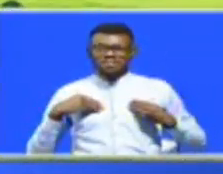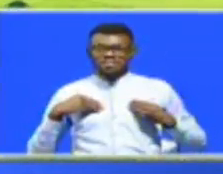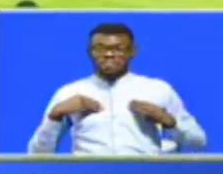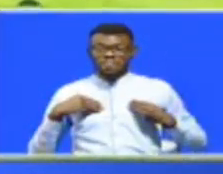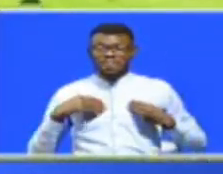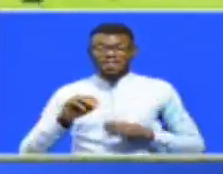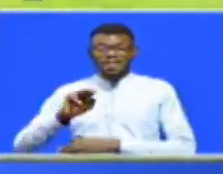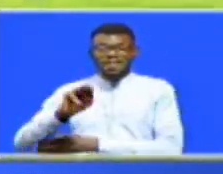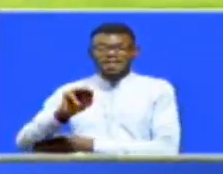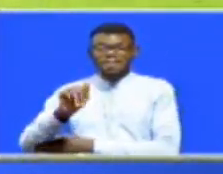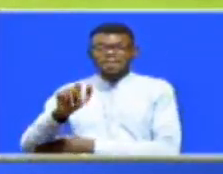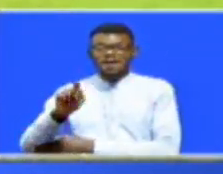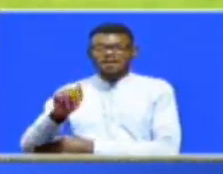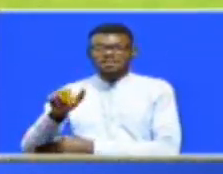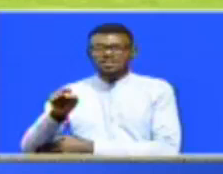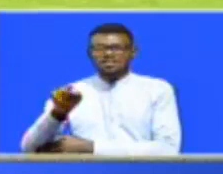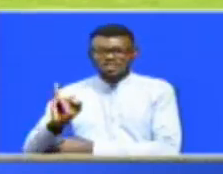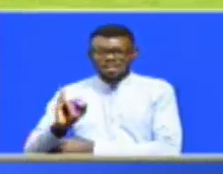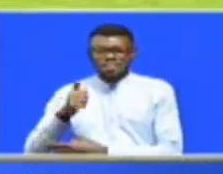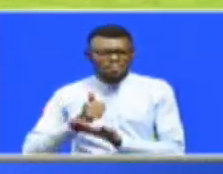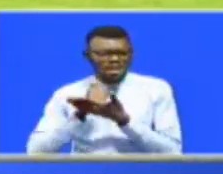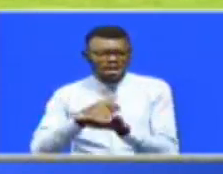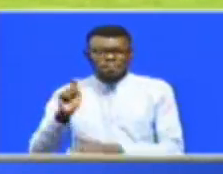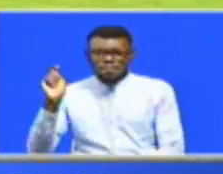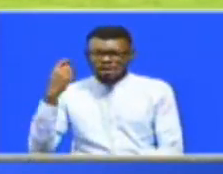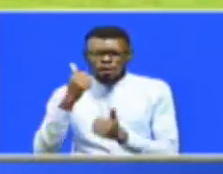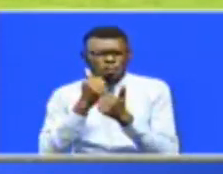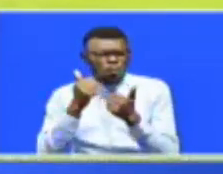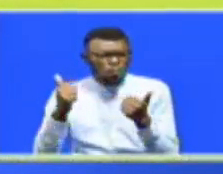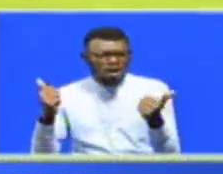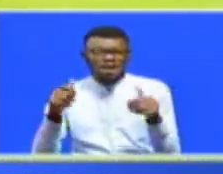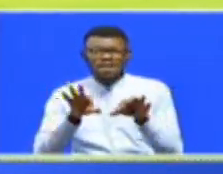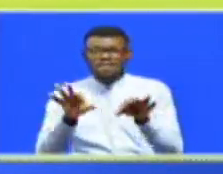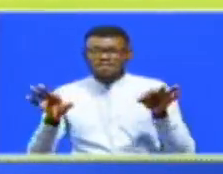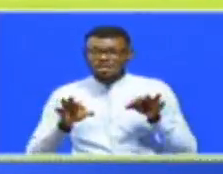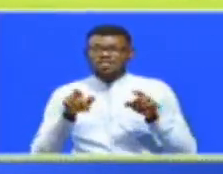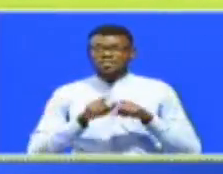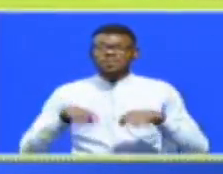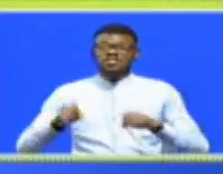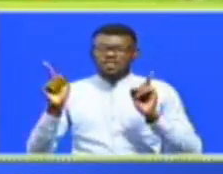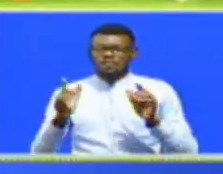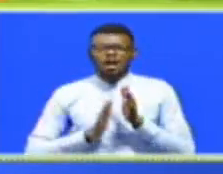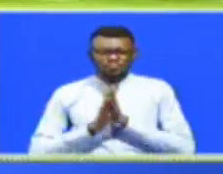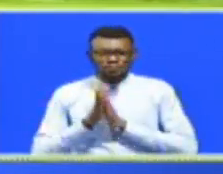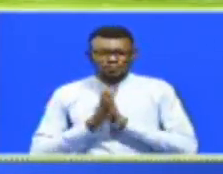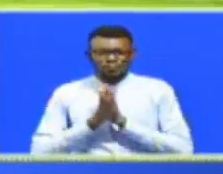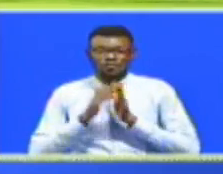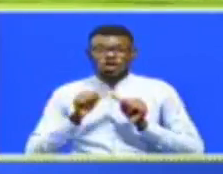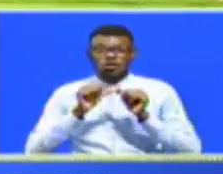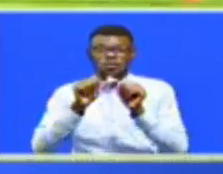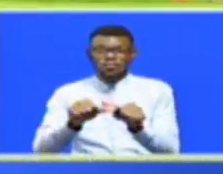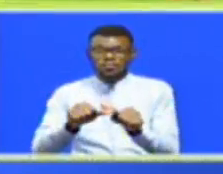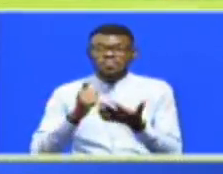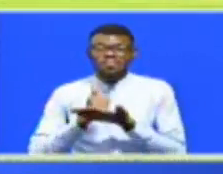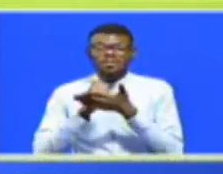Patrick Matasi amewajibikia Kenya ipasavyo uwanjani na bado yupo ngangari kuendelea kujitoa kimasomaso